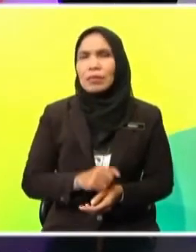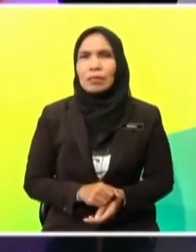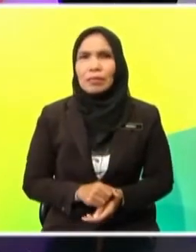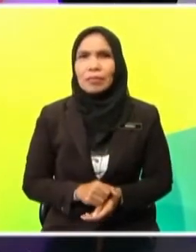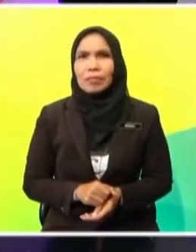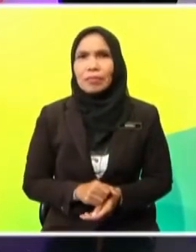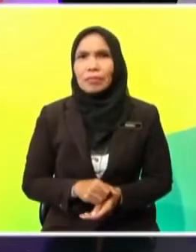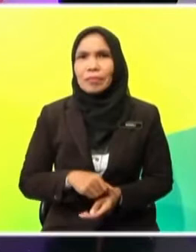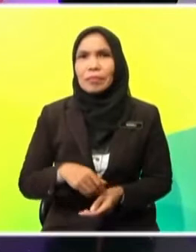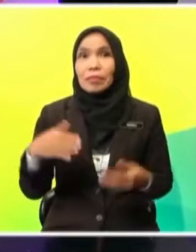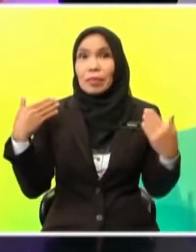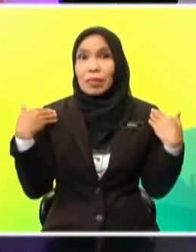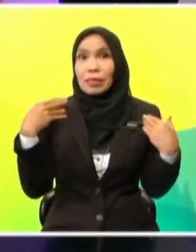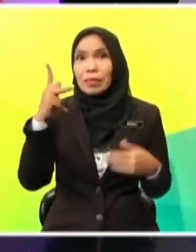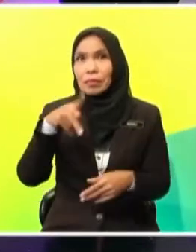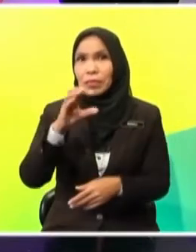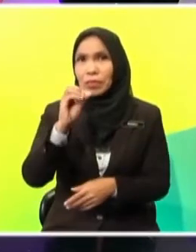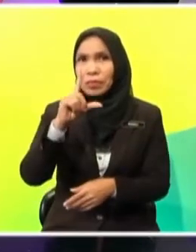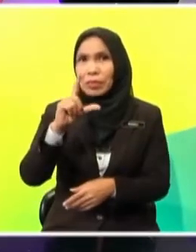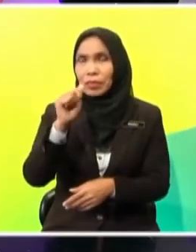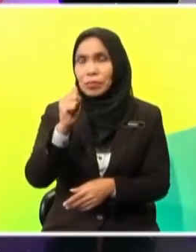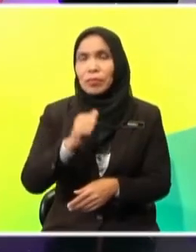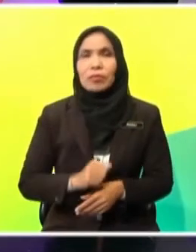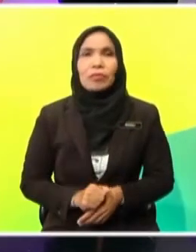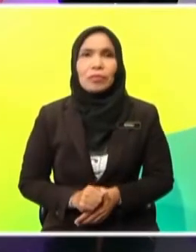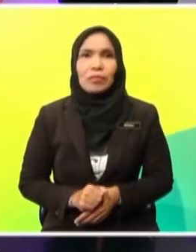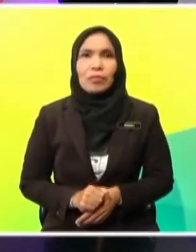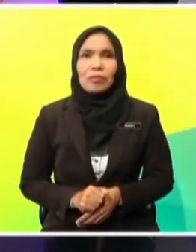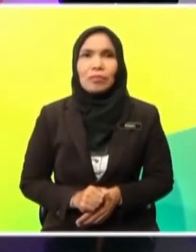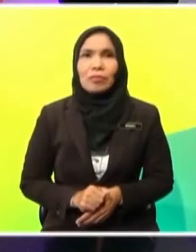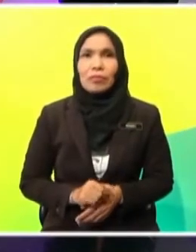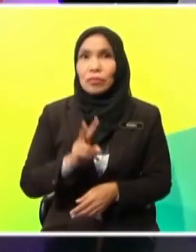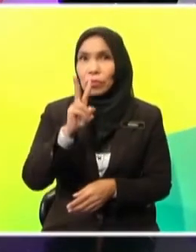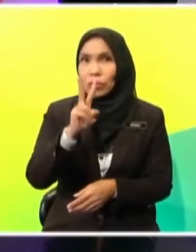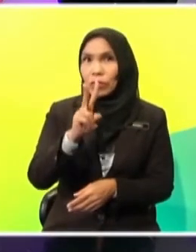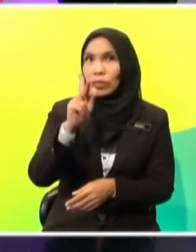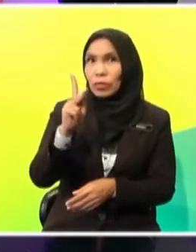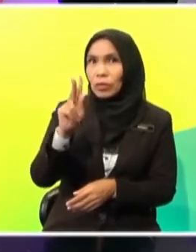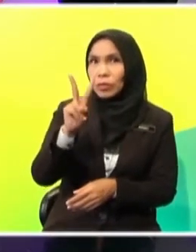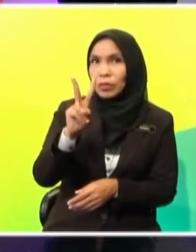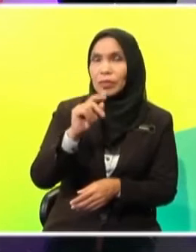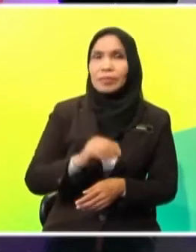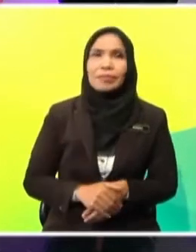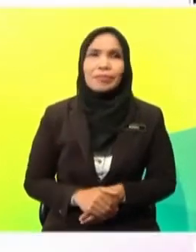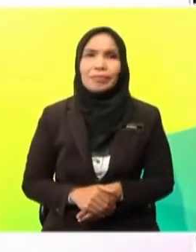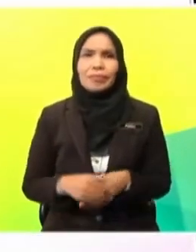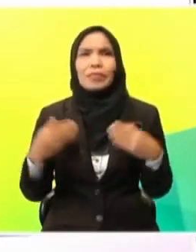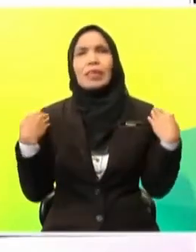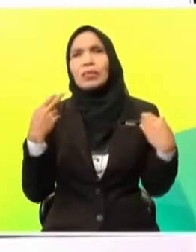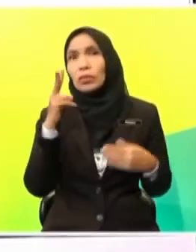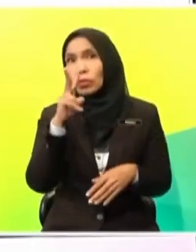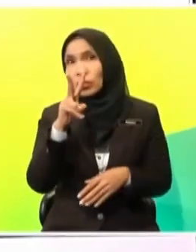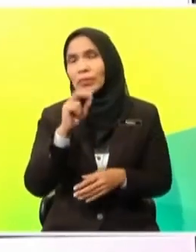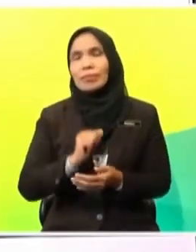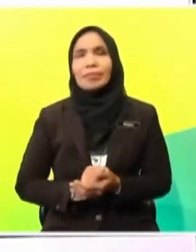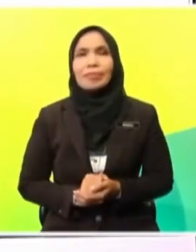tutup cukup dalam kategori wocle ke konsumen wocle konsumen ada dua perkataan